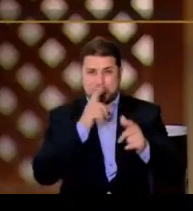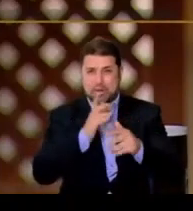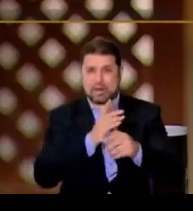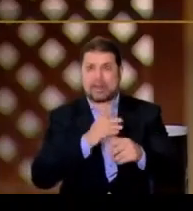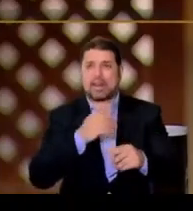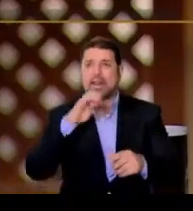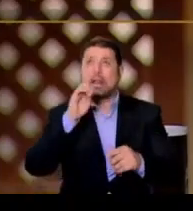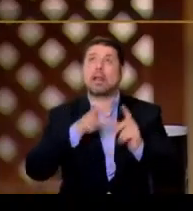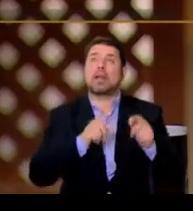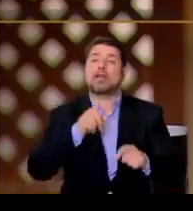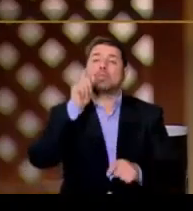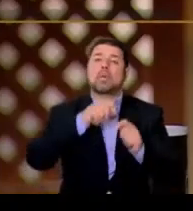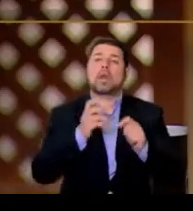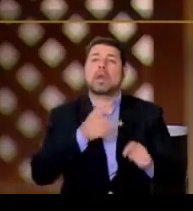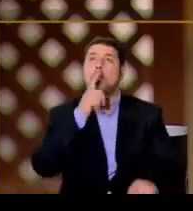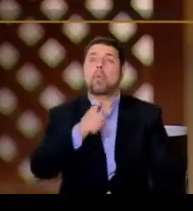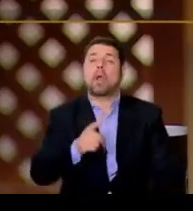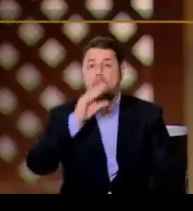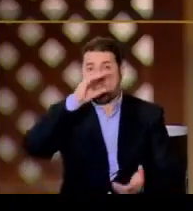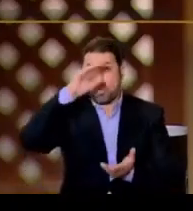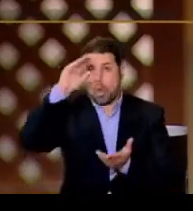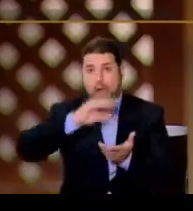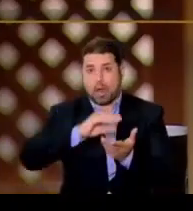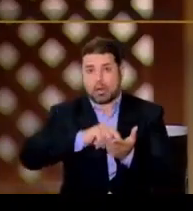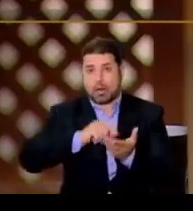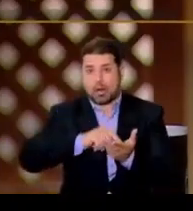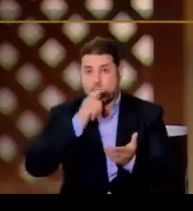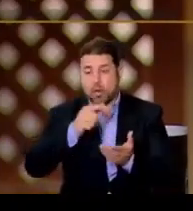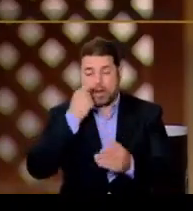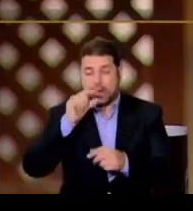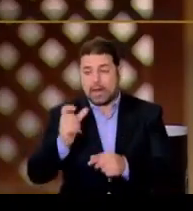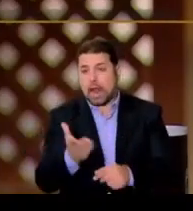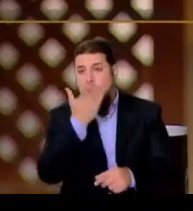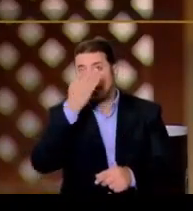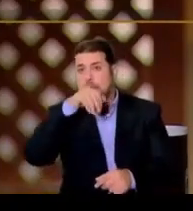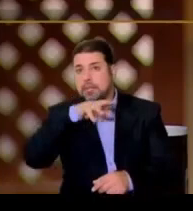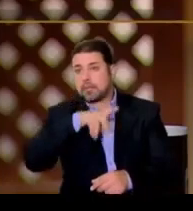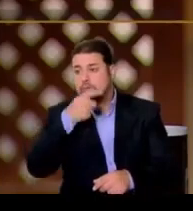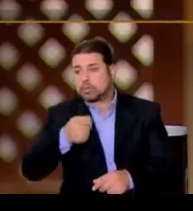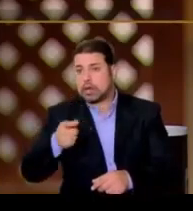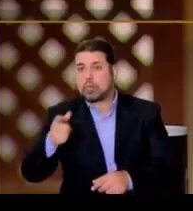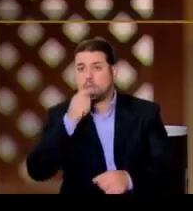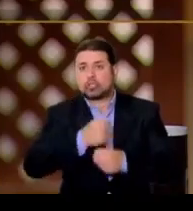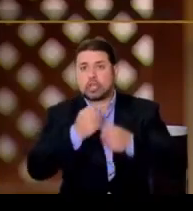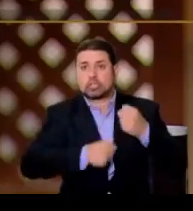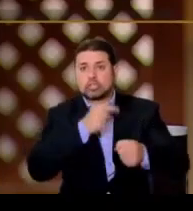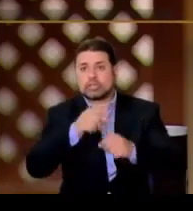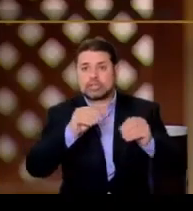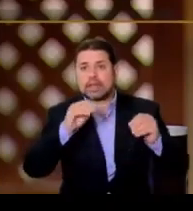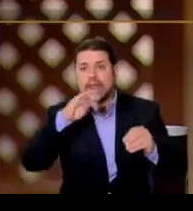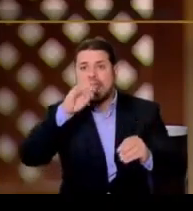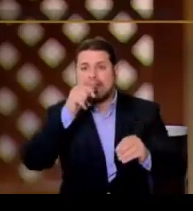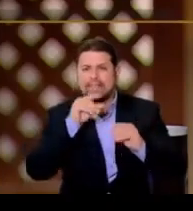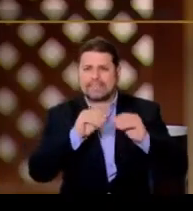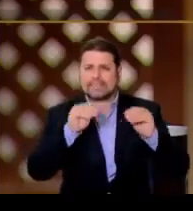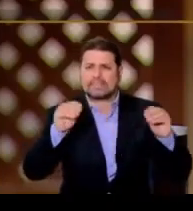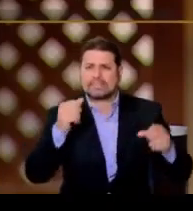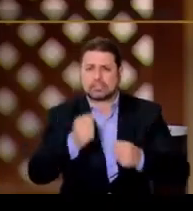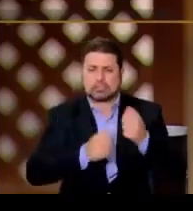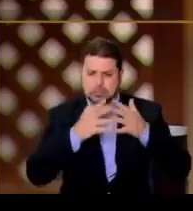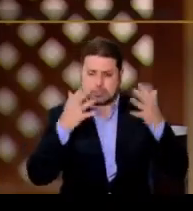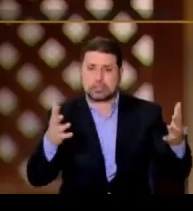ده ربنا سبحانه وتعالى بيقول على القران بيقول للنبي عليه الصلاه والسلام وجاهدهم به جهادا